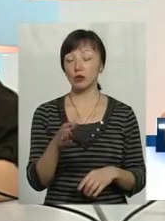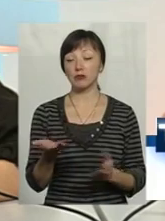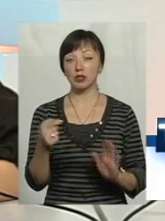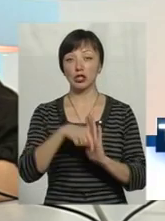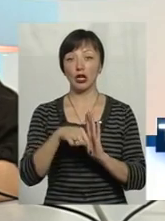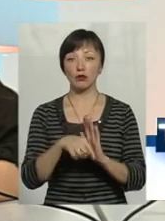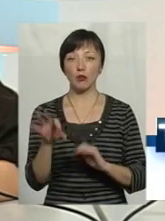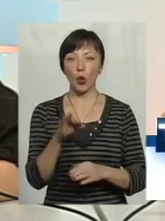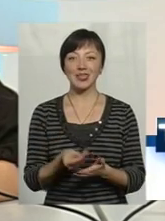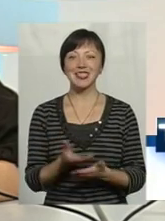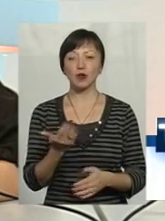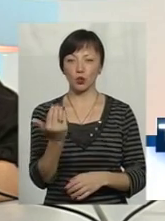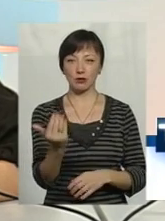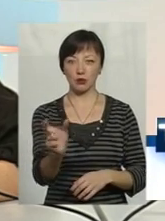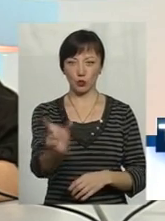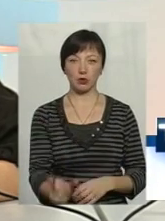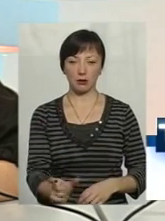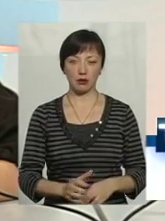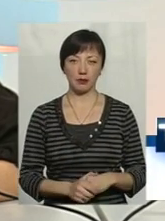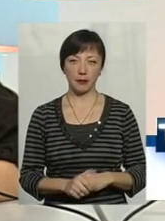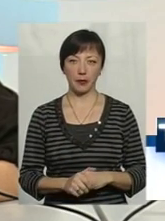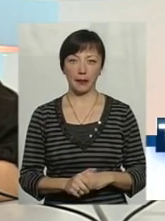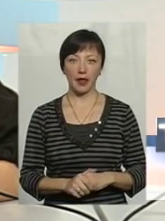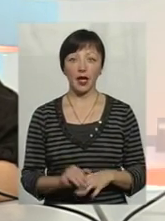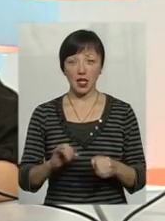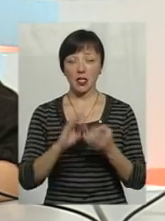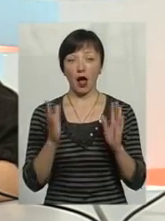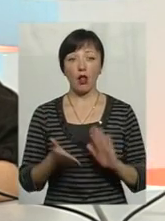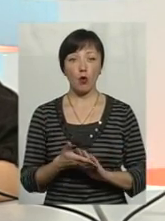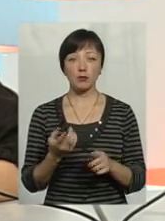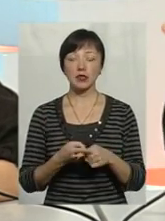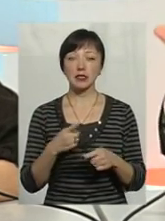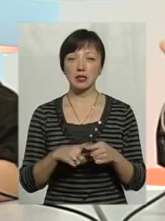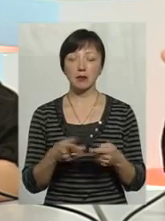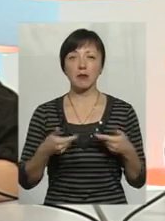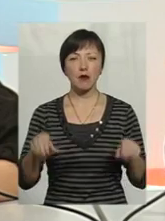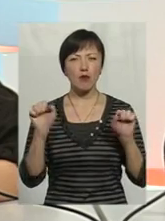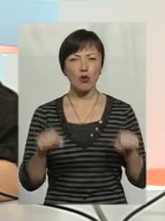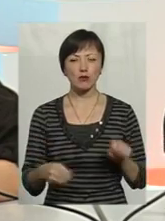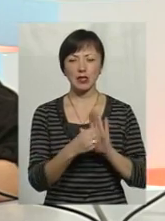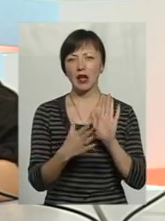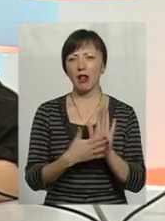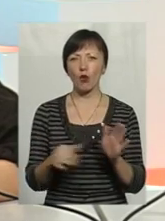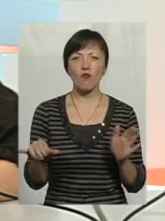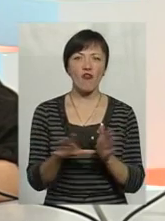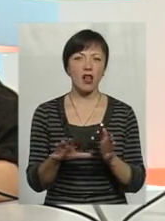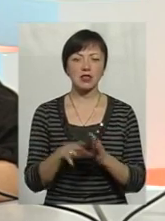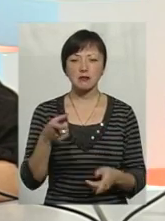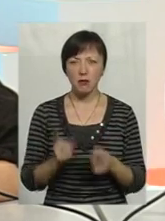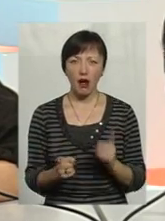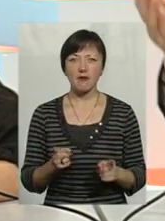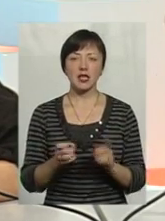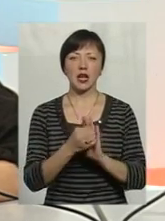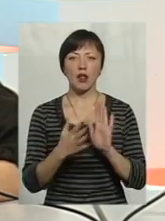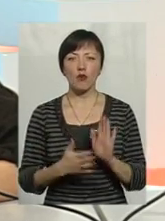про цінності. Вони говорять про цінності. І загалом це ми можемо декларувати справді,